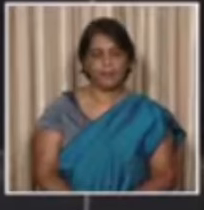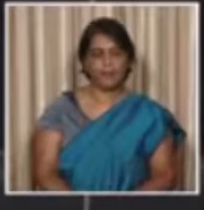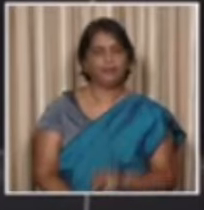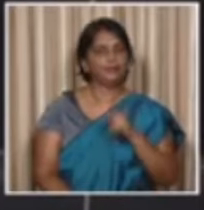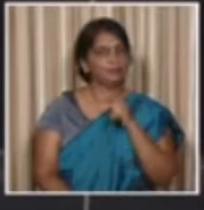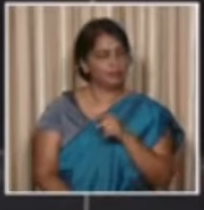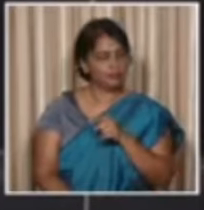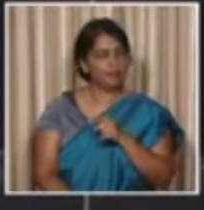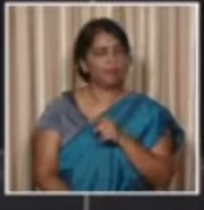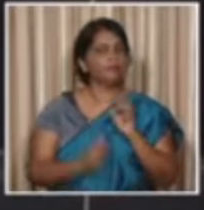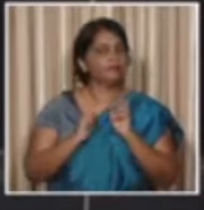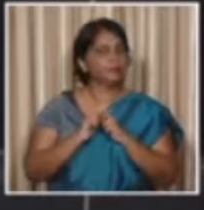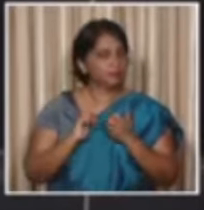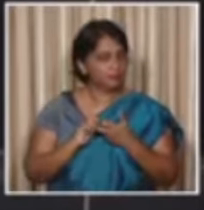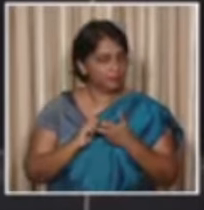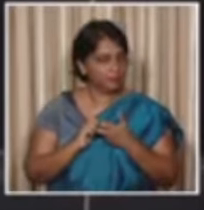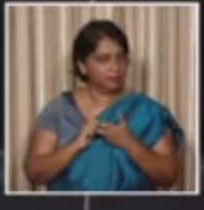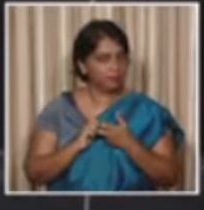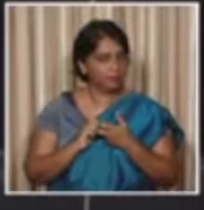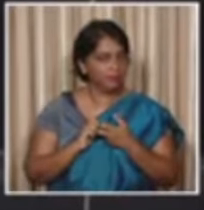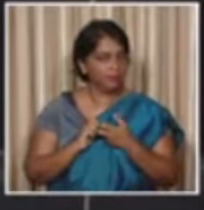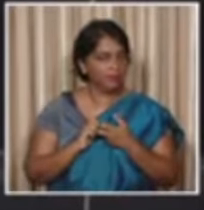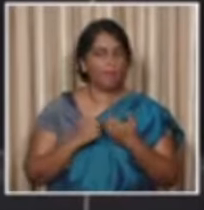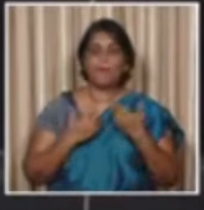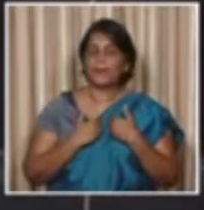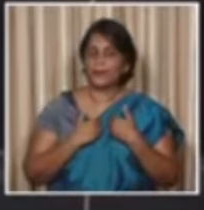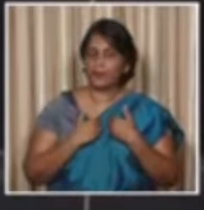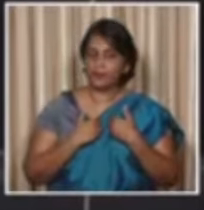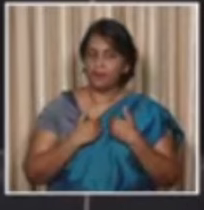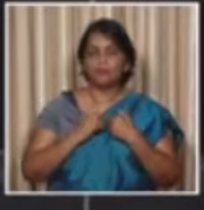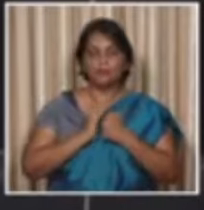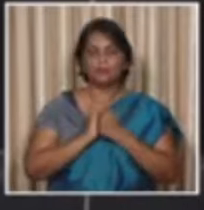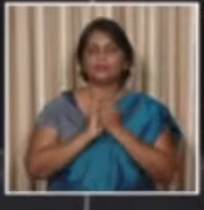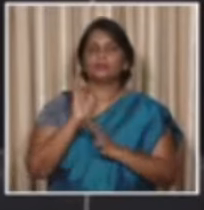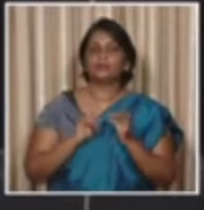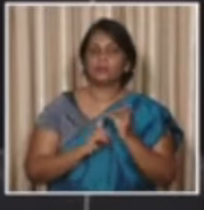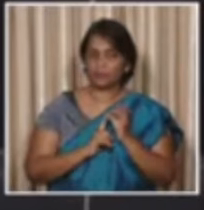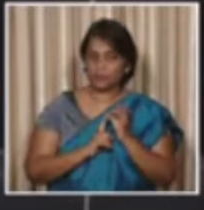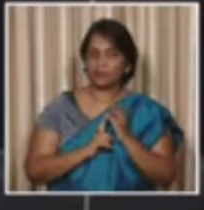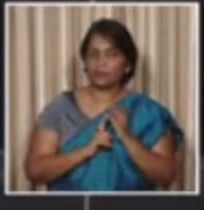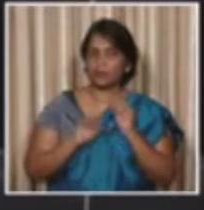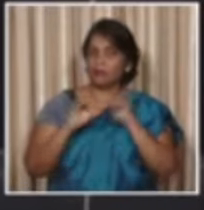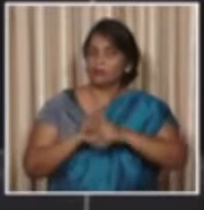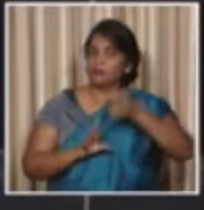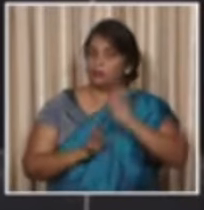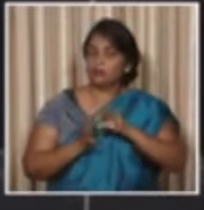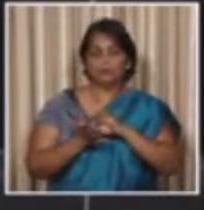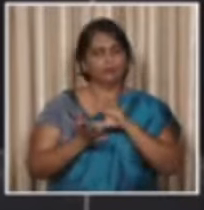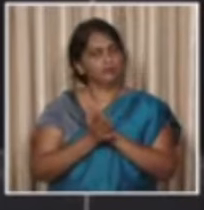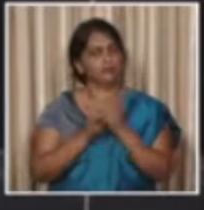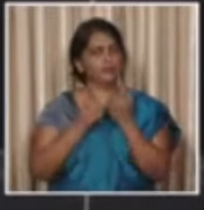ඒ ගැටලුවට අපි ගරු ඇමතුමා පැමිණි එකඟතාවයන්